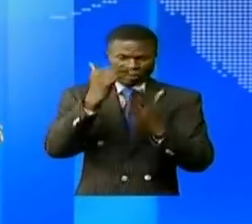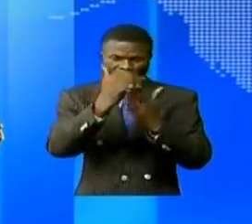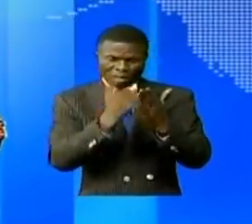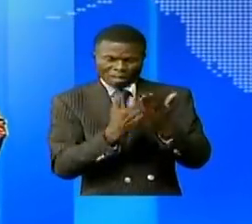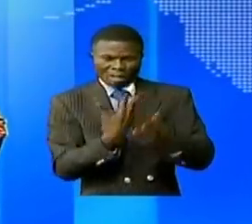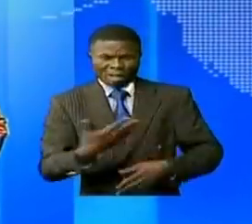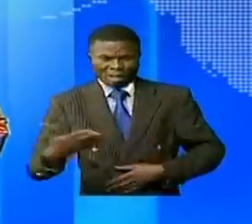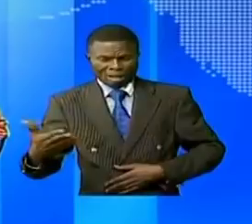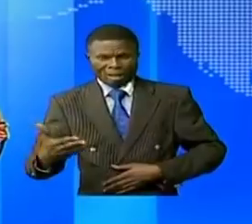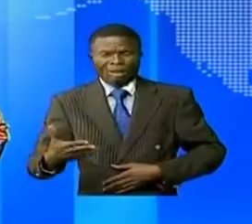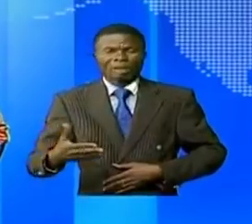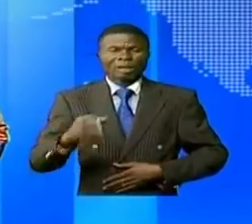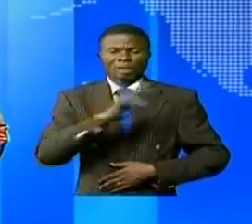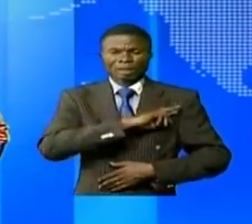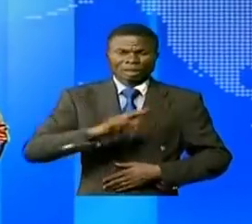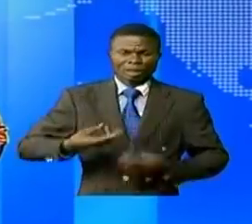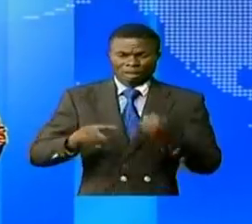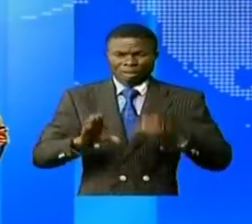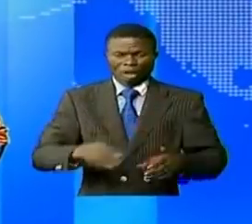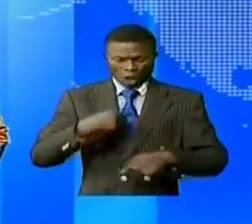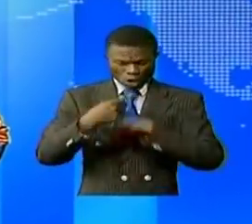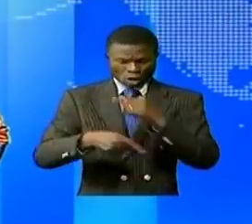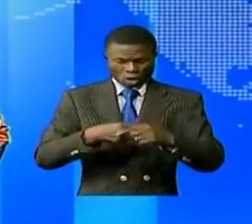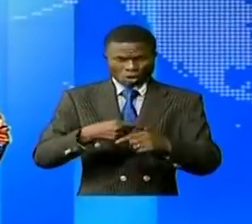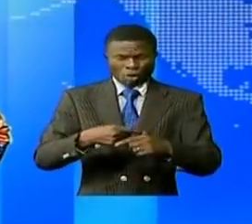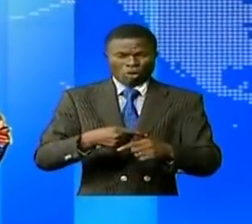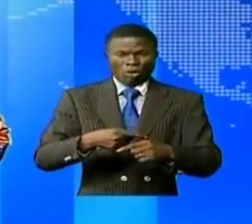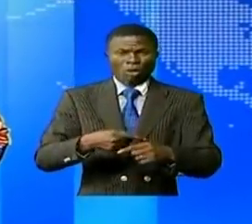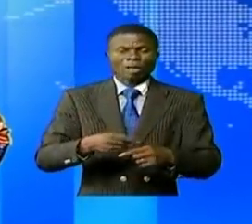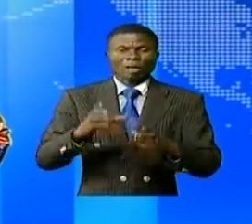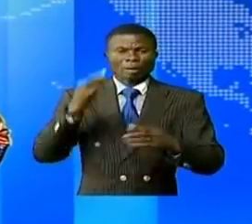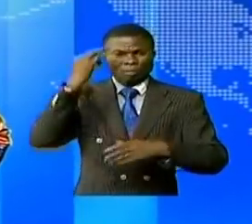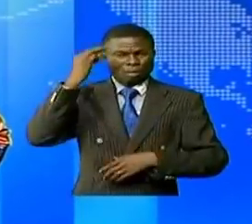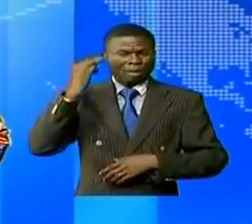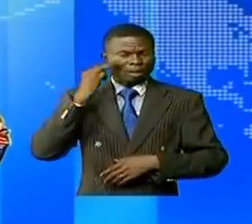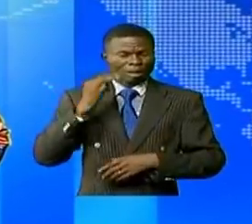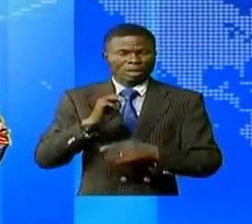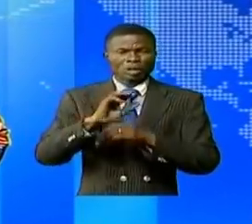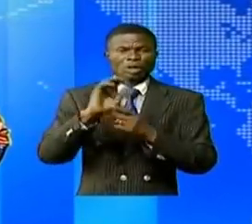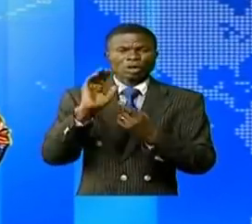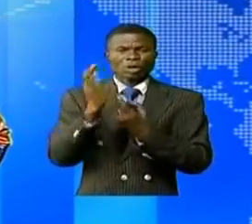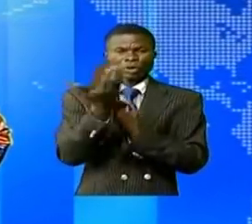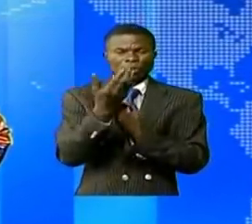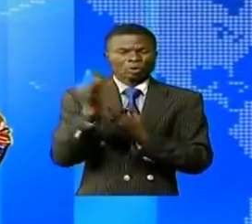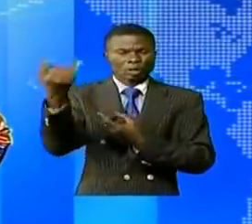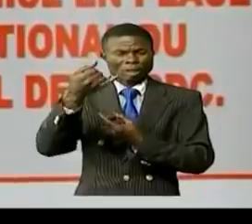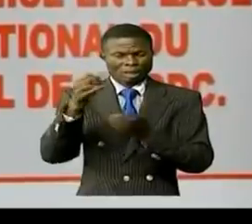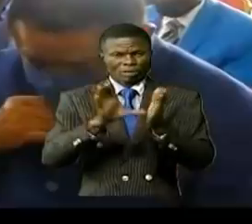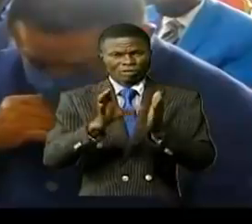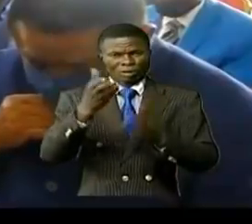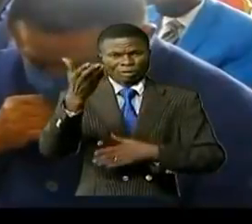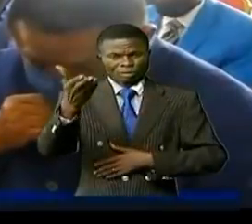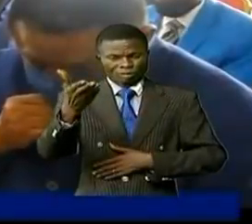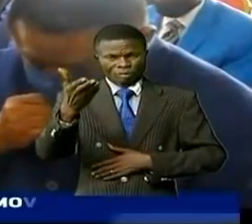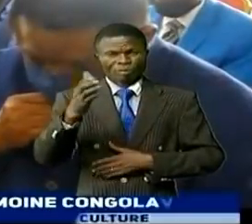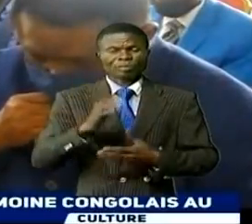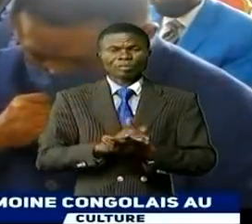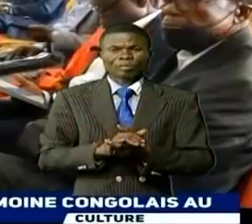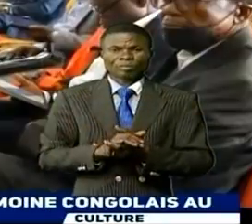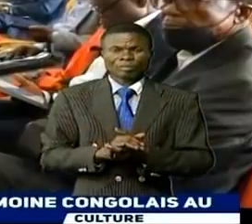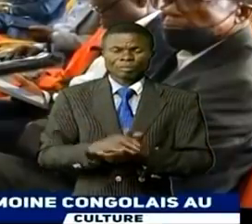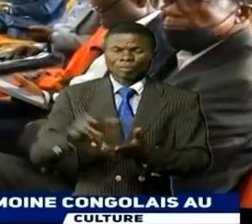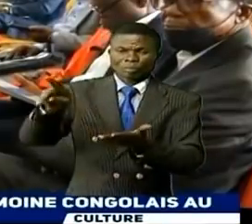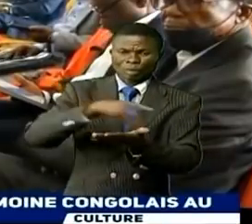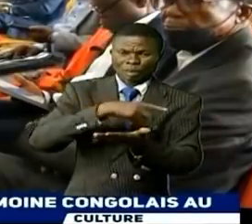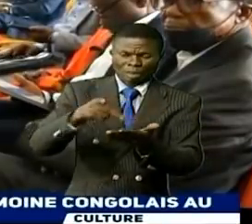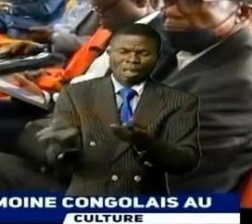au Musée national de la RDC et le lancement a été effectué par la ministre de la Culture et Arts. Regardez. Après avoir inscrit le Rumba sous le